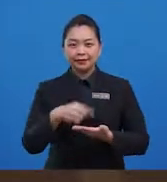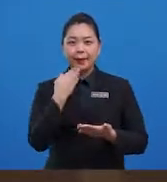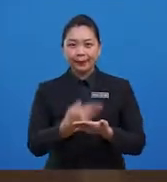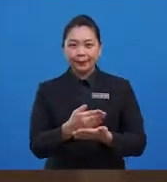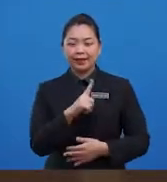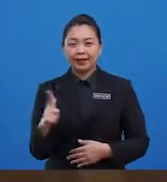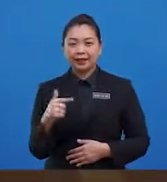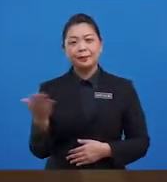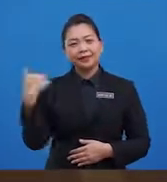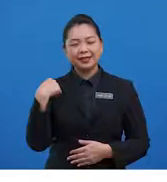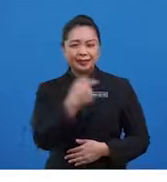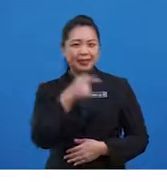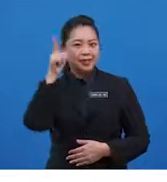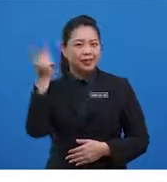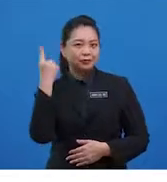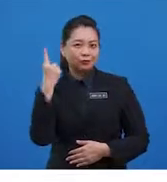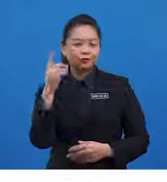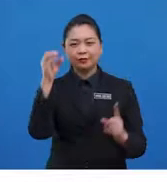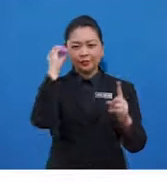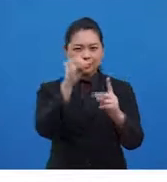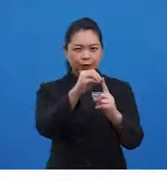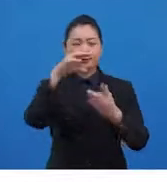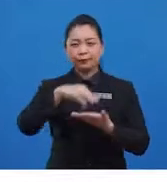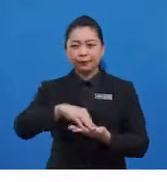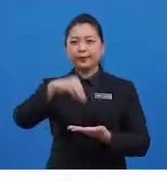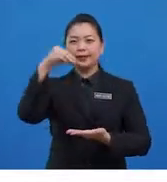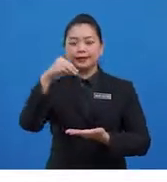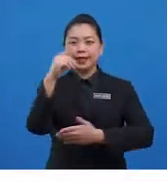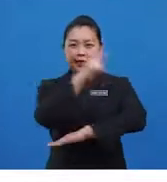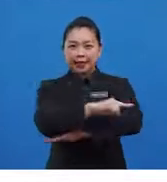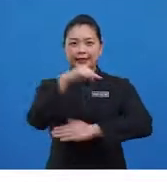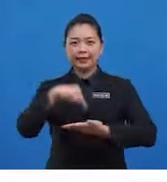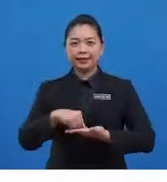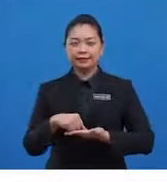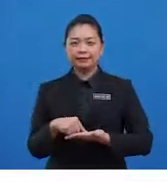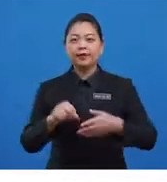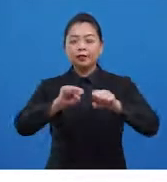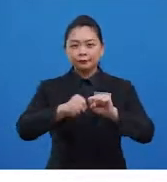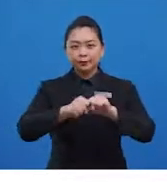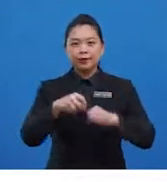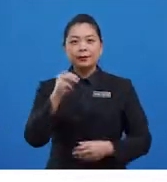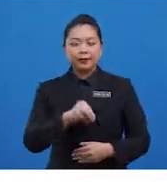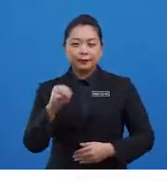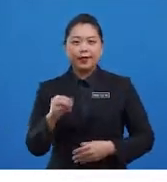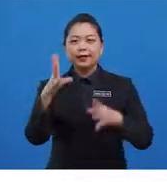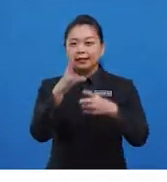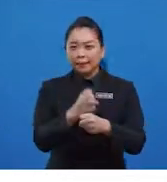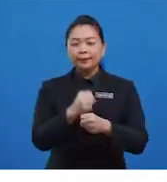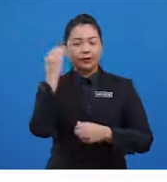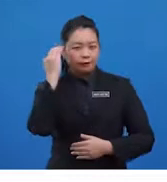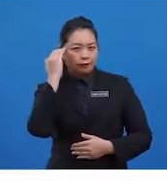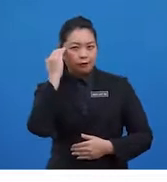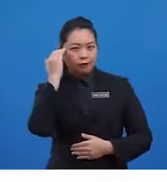Baiklah, mari kita lihat dahulu objektif pembelajaran pada hari ini agar murid-murid dapat mengenal